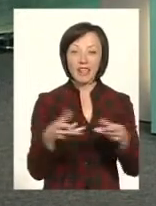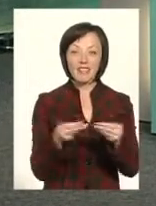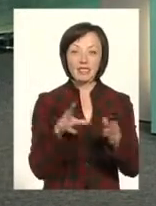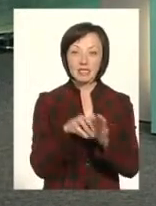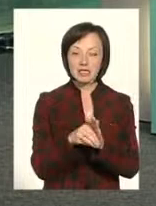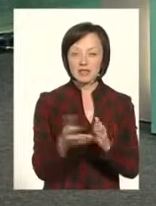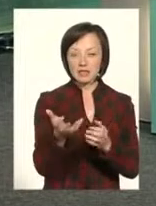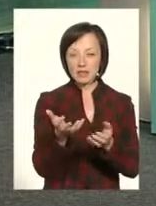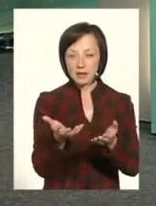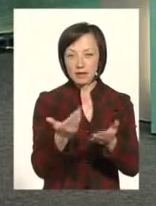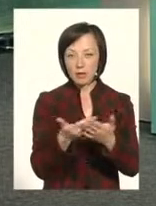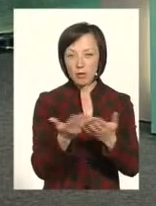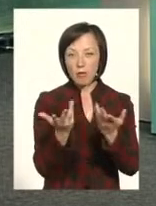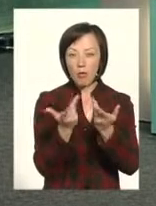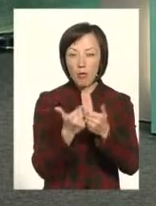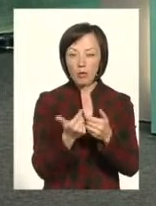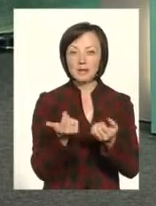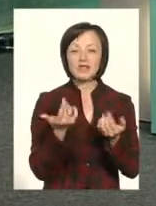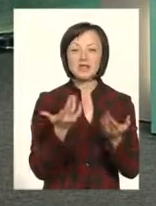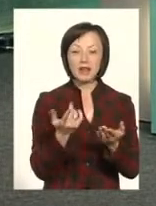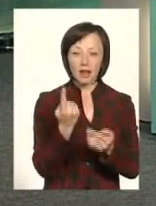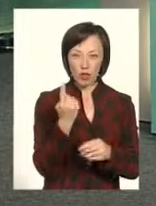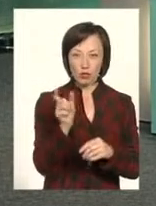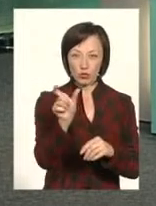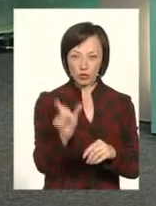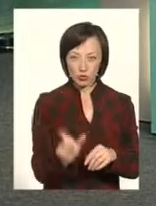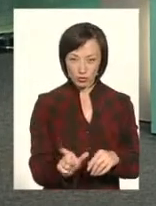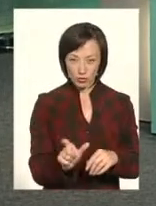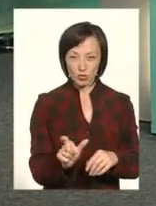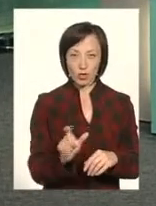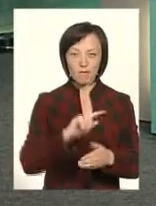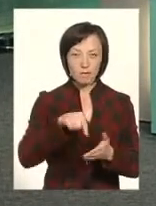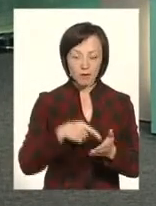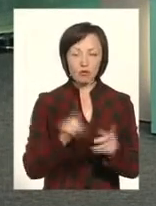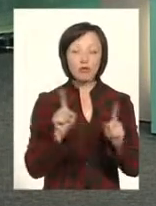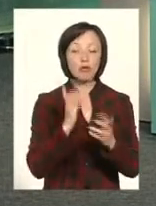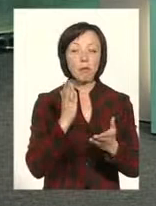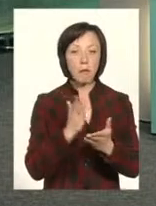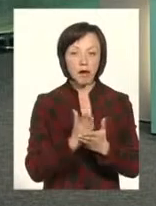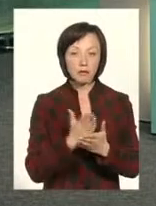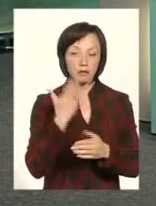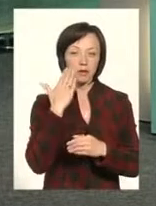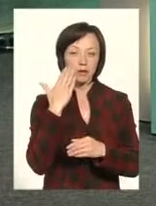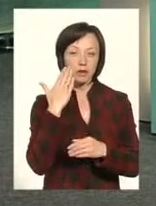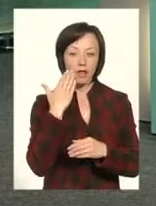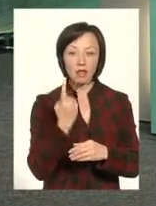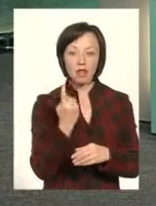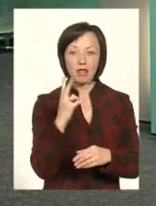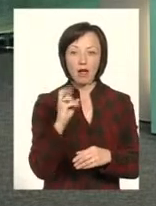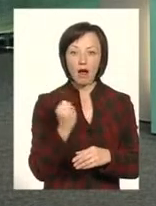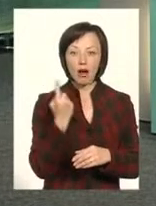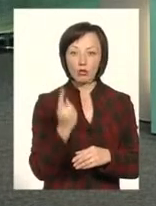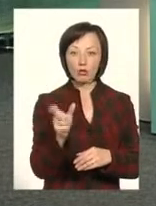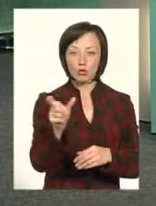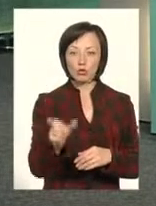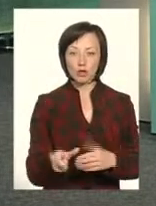інвестиції візьмемо і вирахуємо, скільки прийшлось на душу населення в місті, то що ми будемо мати? Що приблизно на одну